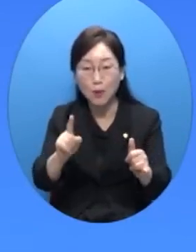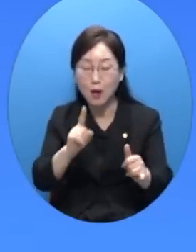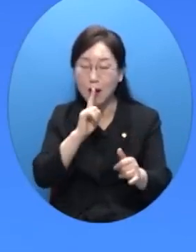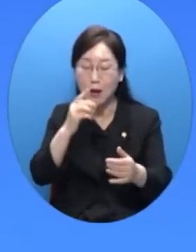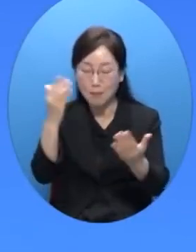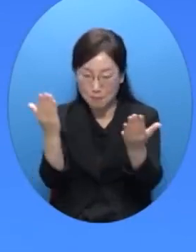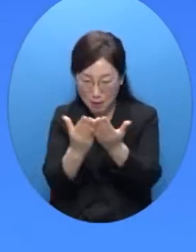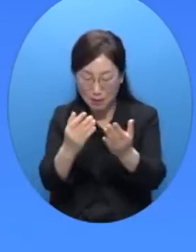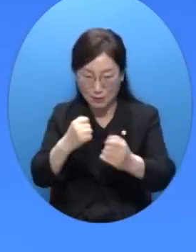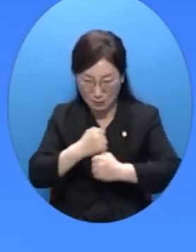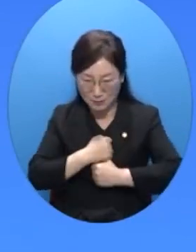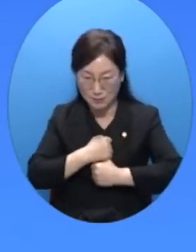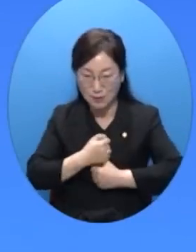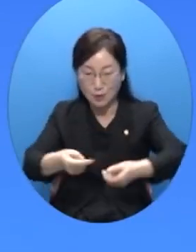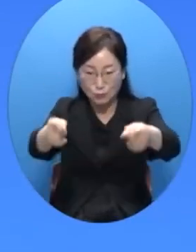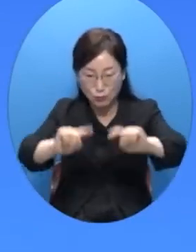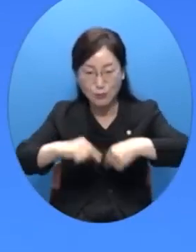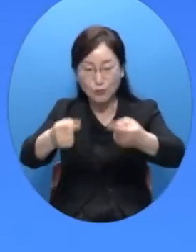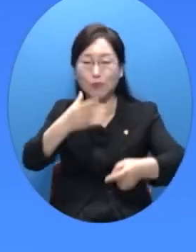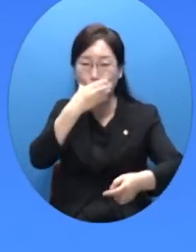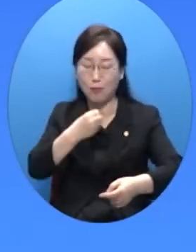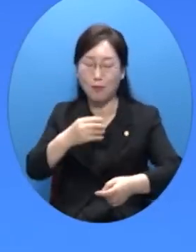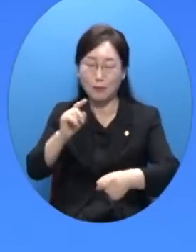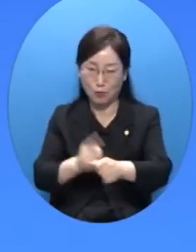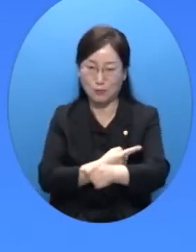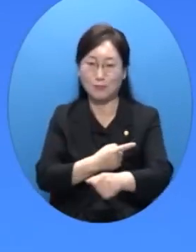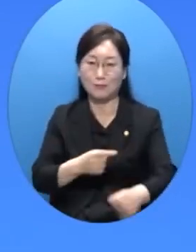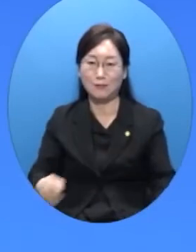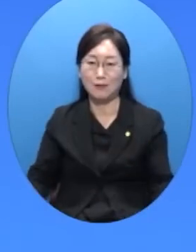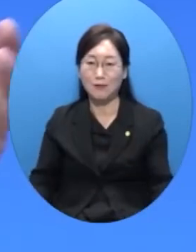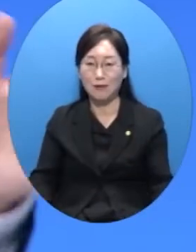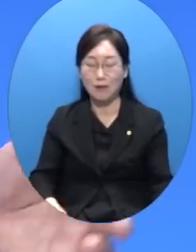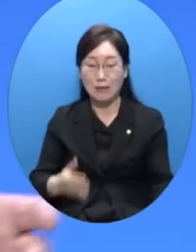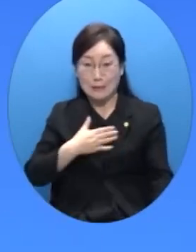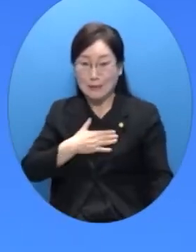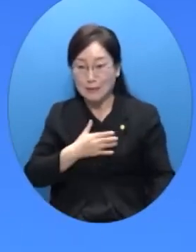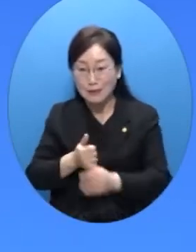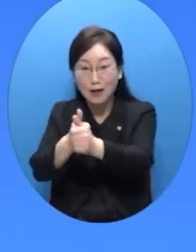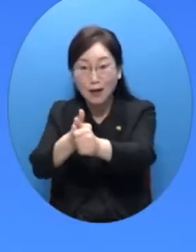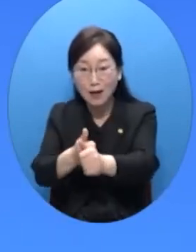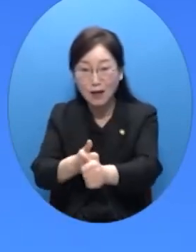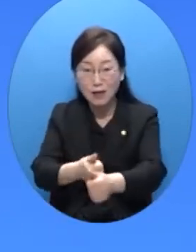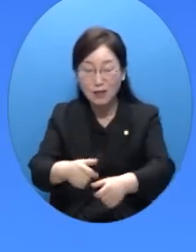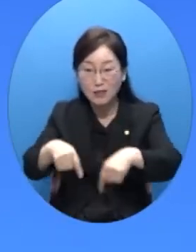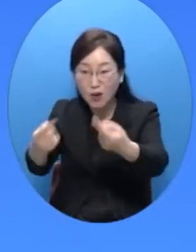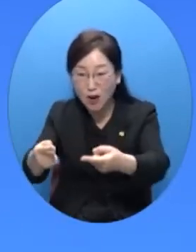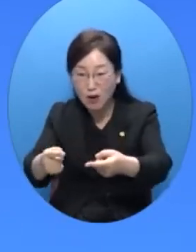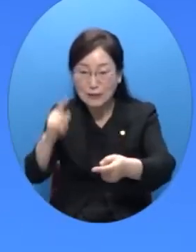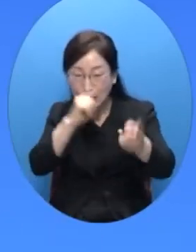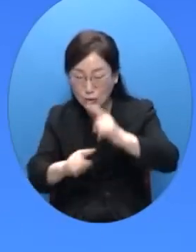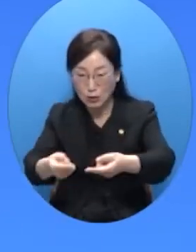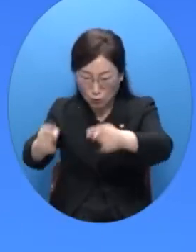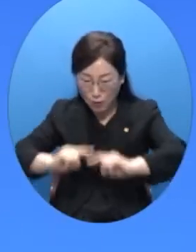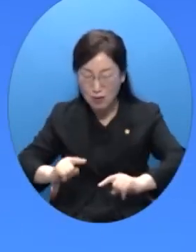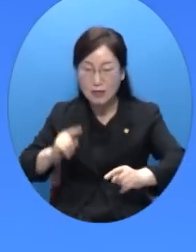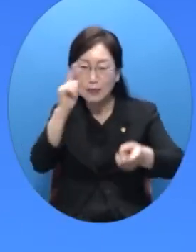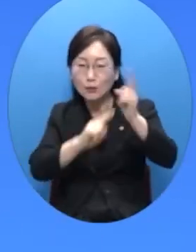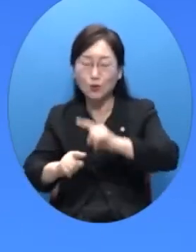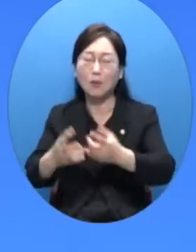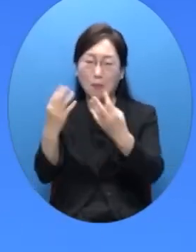나가도 복을 받게 되어 있는 것입니다. 감정을 따라서 살면 들어가도 상처받고 나가도 상처받는 경우가